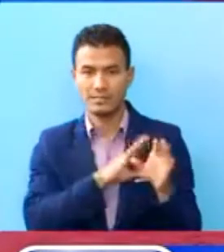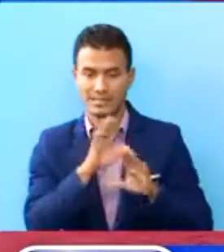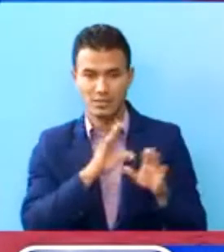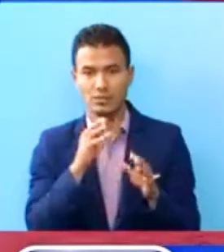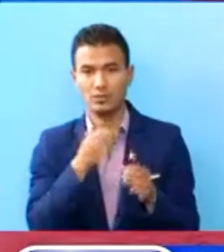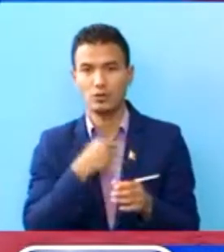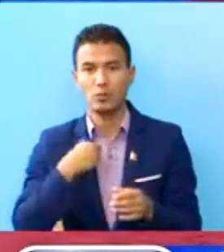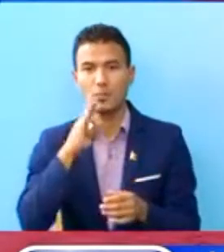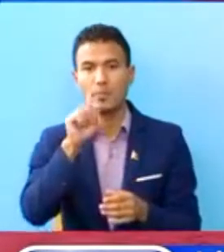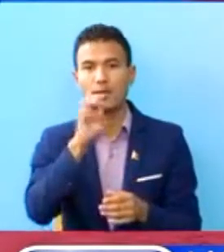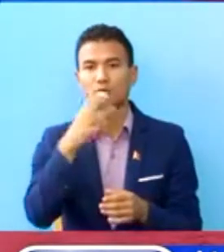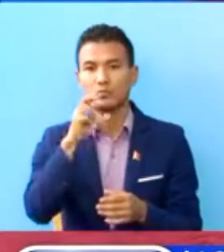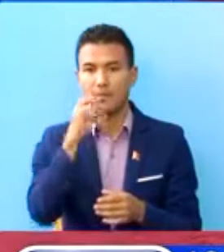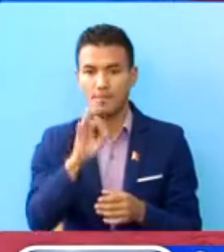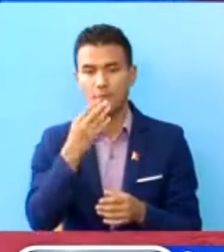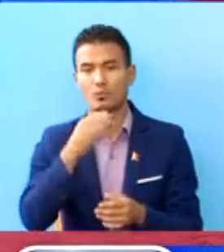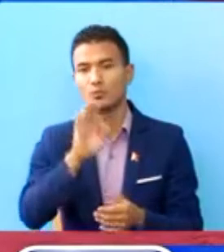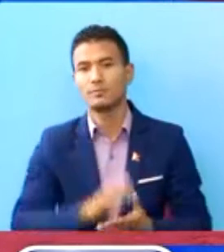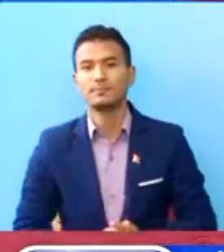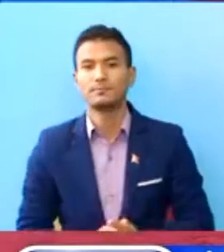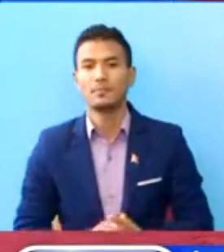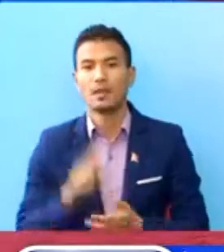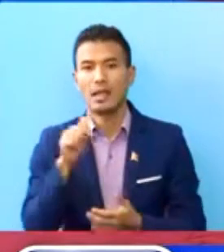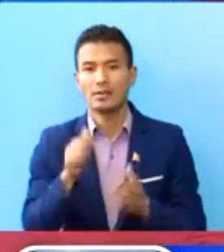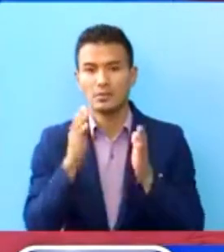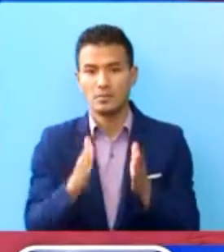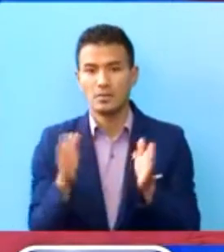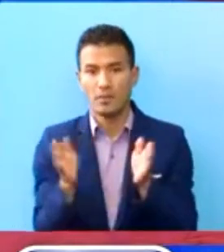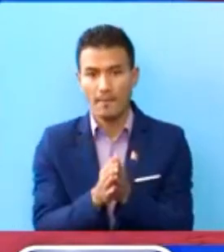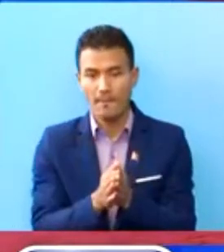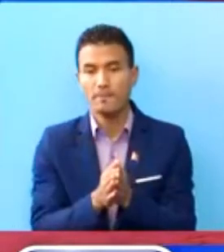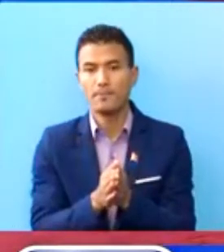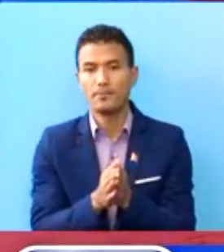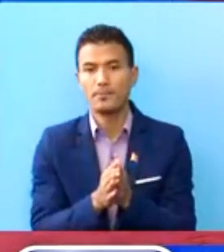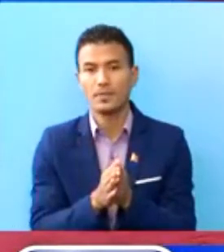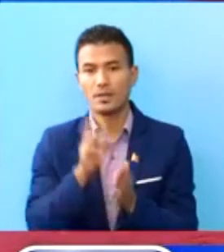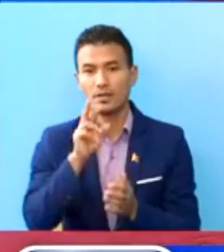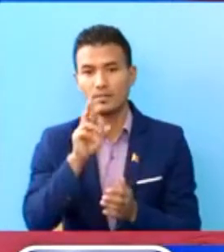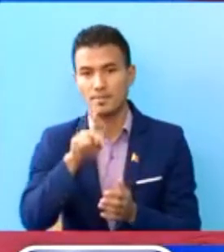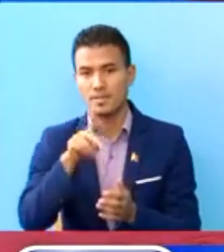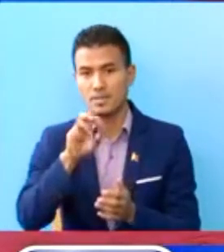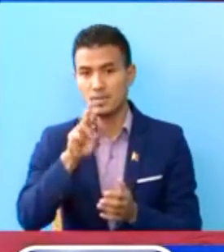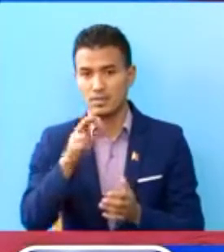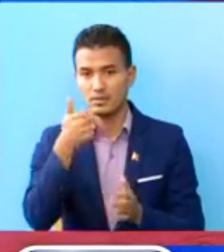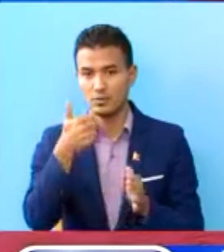वासुदेव पांडे हाम्रो अगाडि हुनुहुन्छ र आजसम्म जम्मा